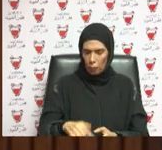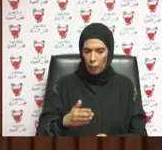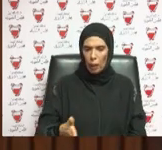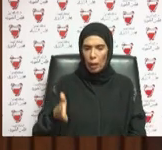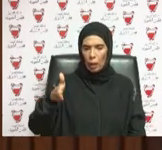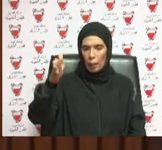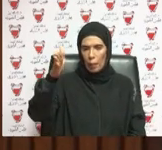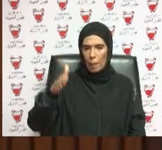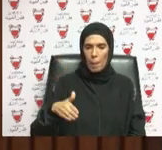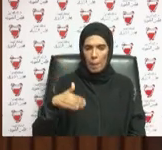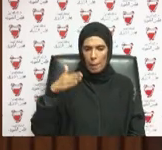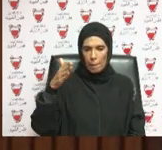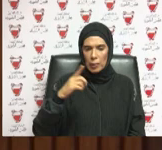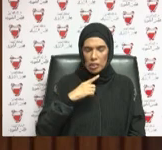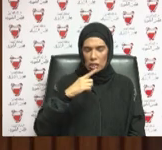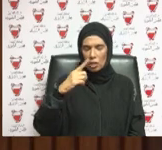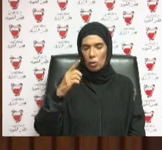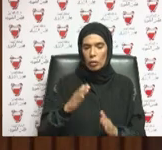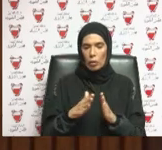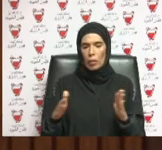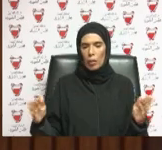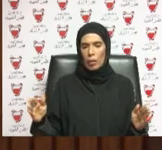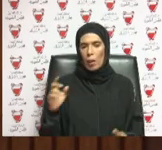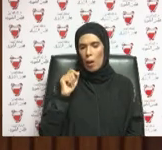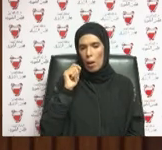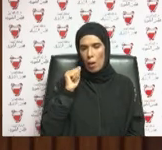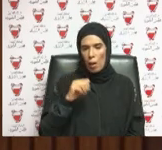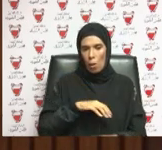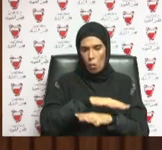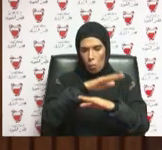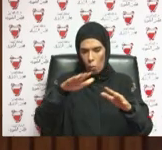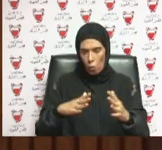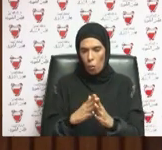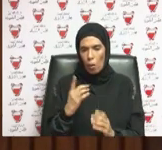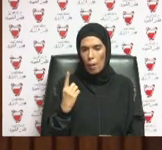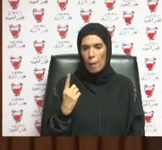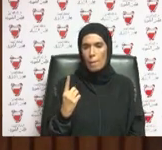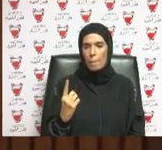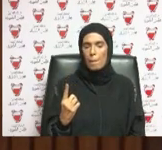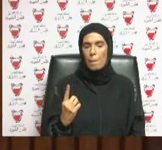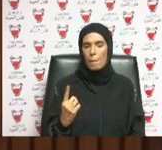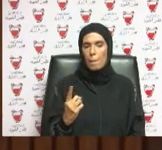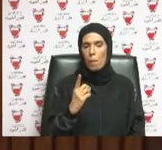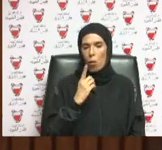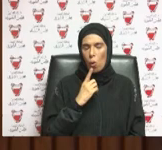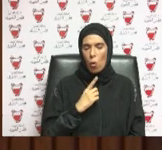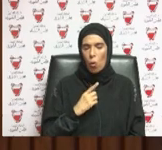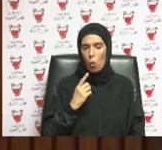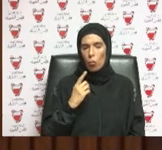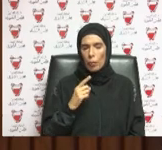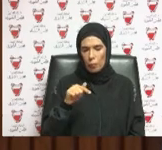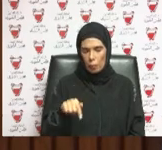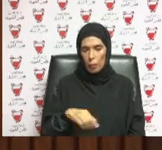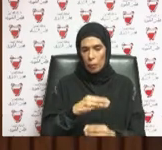القادمة والعقود الطويلة، رجل وحد الجميع في حبه واحترامه وتقديره عندما كان